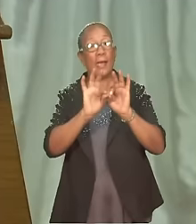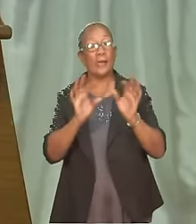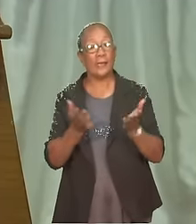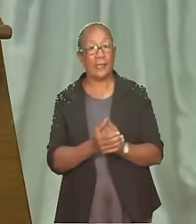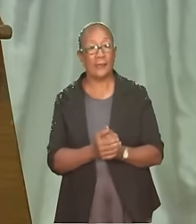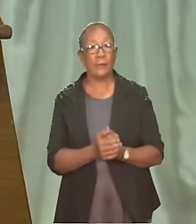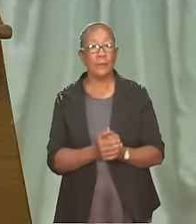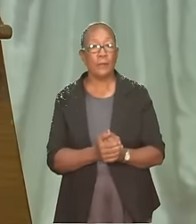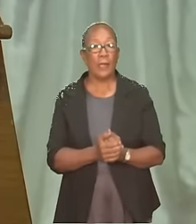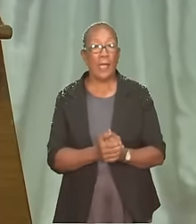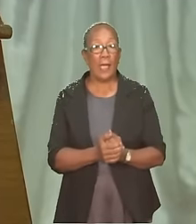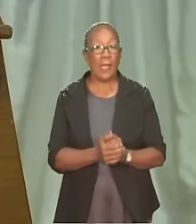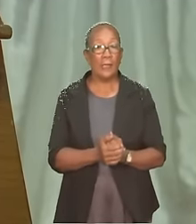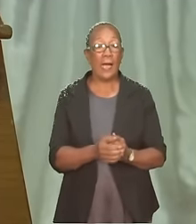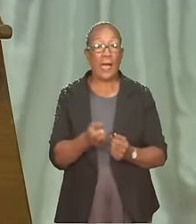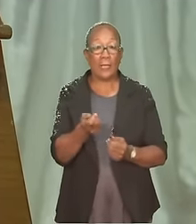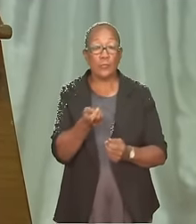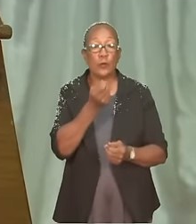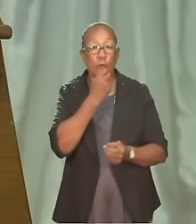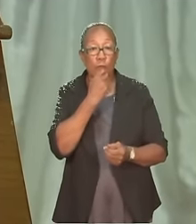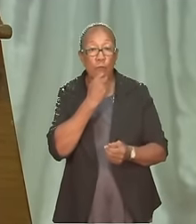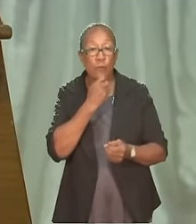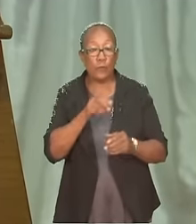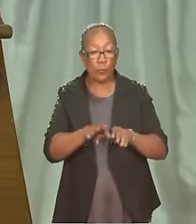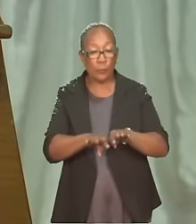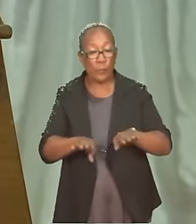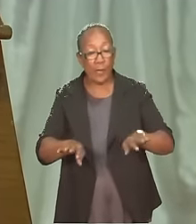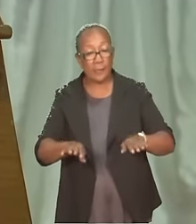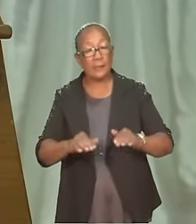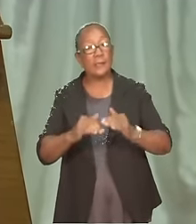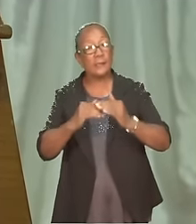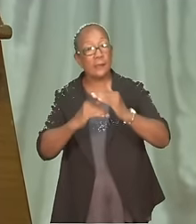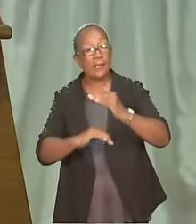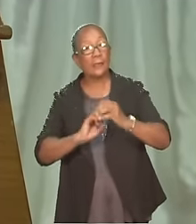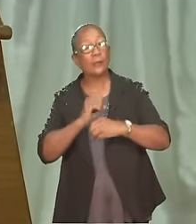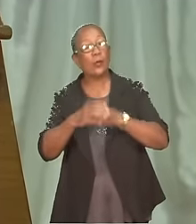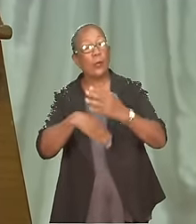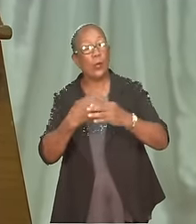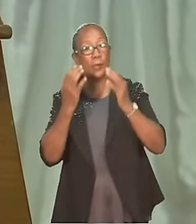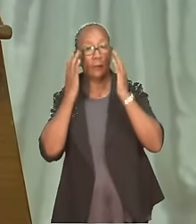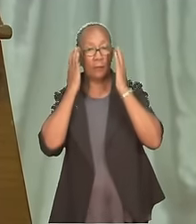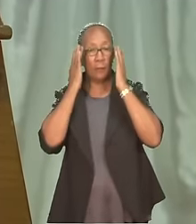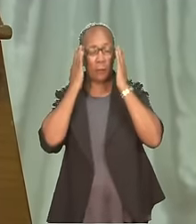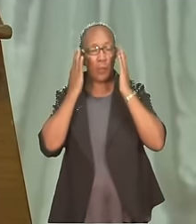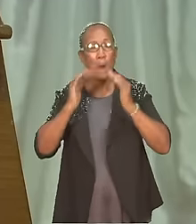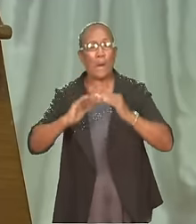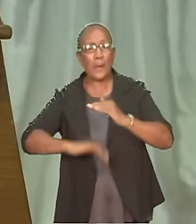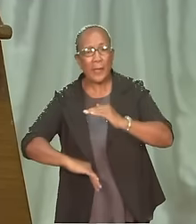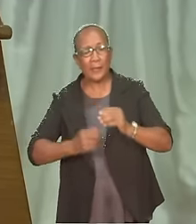En als die foodbaskets hun nog verder omlaag kunnen trekken, dan moet dat gebeuren.